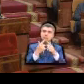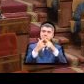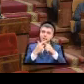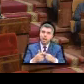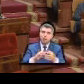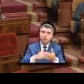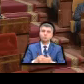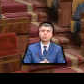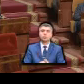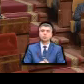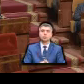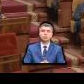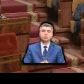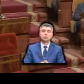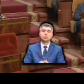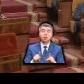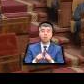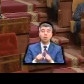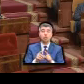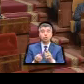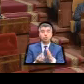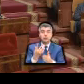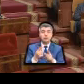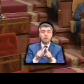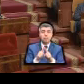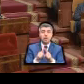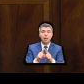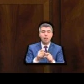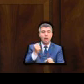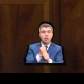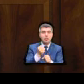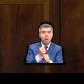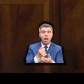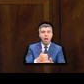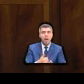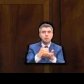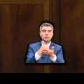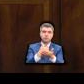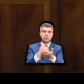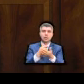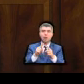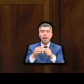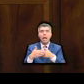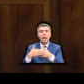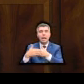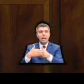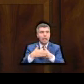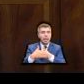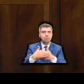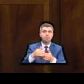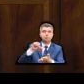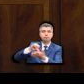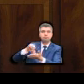ثم تطوير الخدمة العمومية بالنسبة للمواطنين في إطار القرب، وأيضا خلق واحد الانسجام بين السياسات